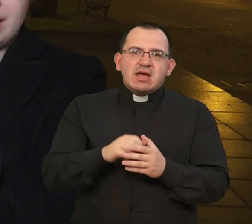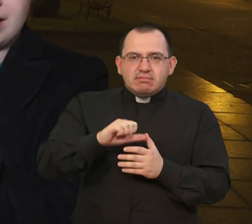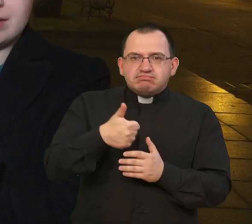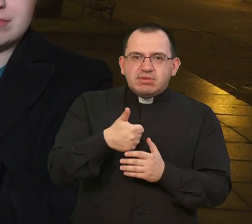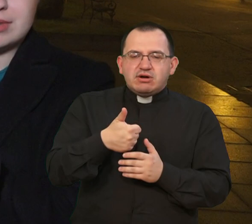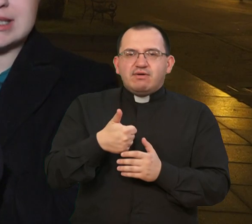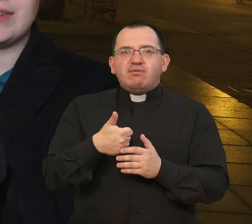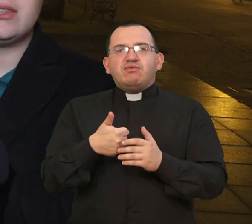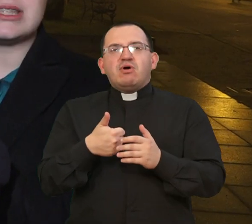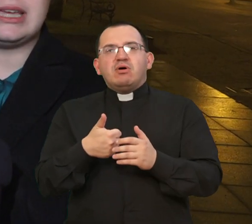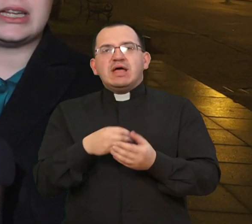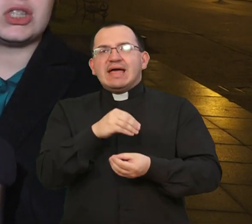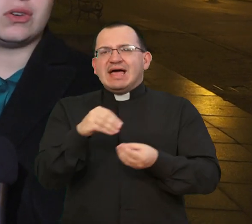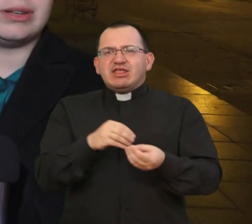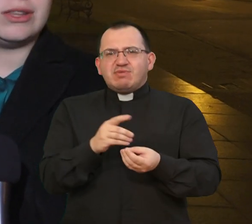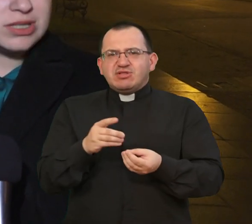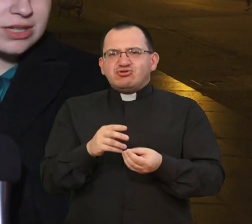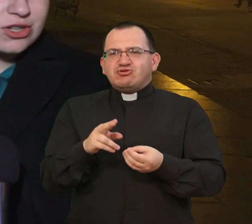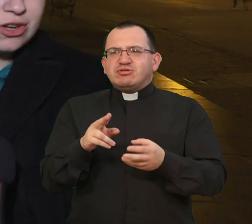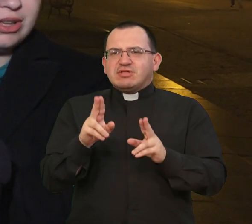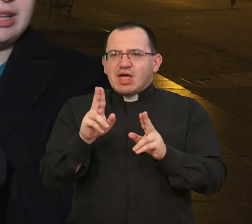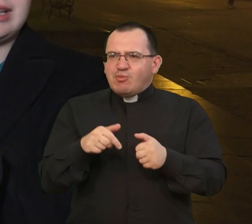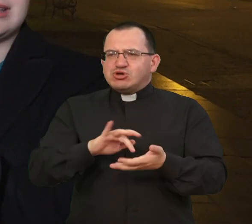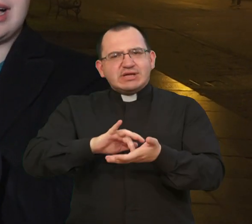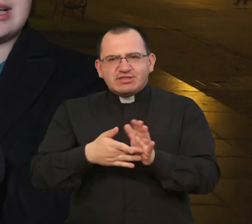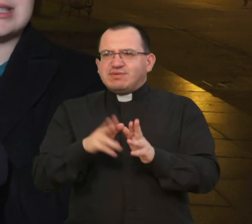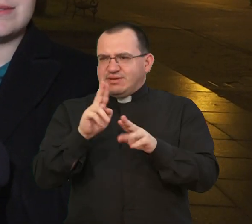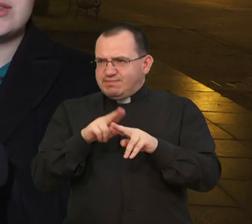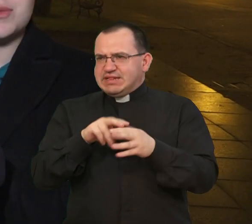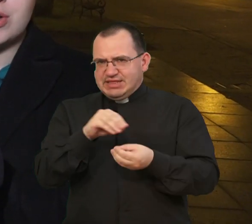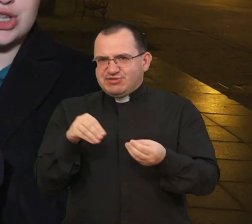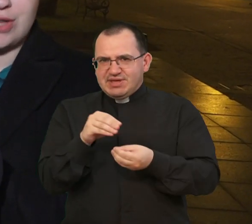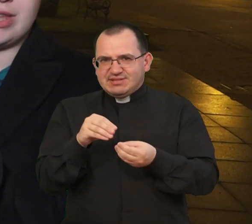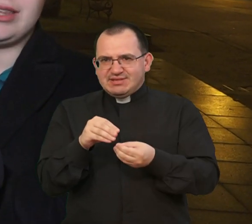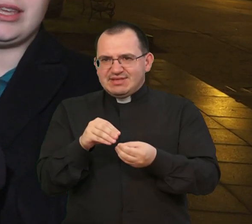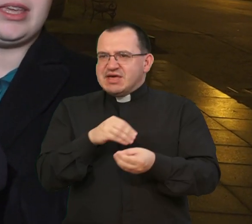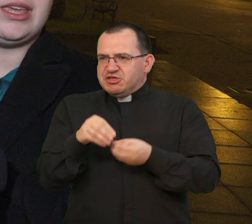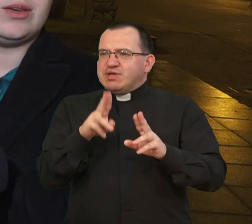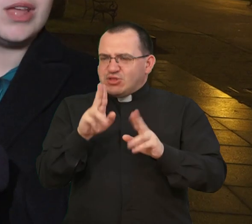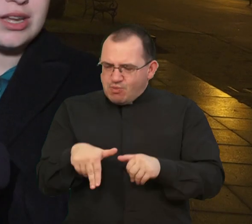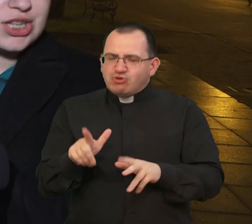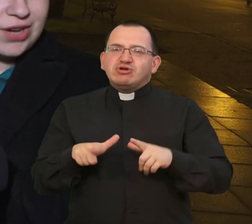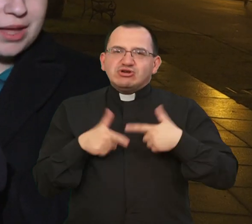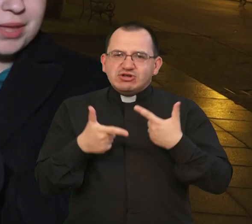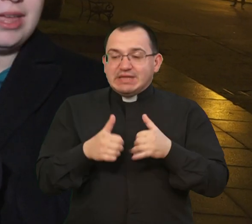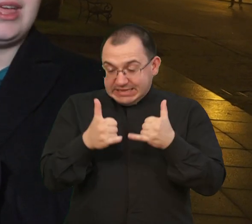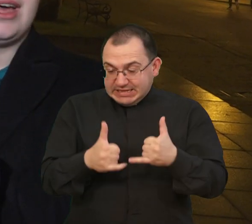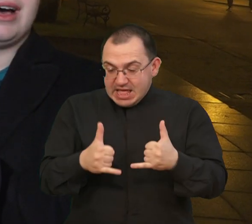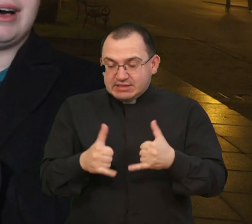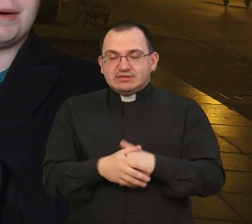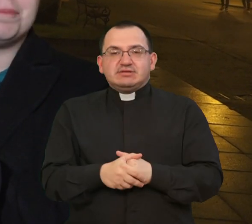najprije da svetost nije nešto nedostižno, da se svetost može živjeti i u današnje